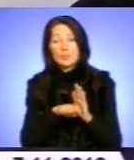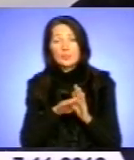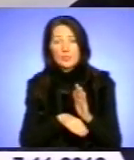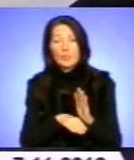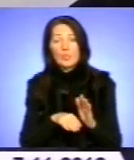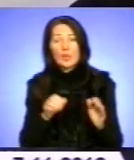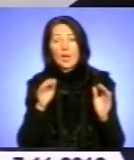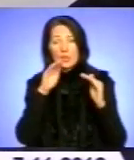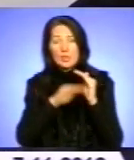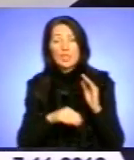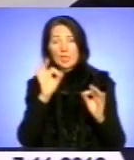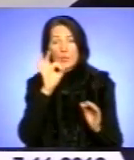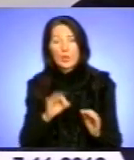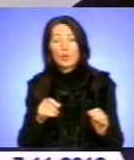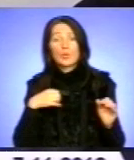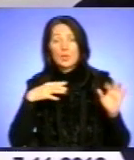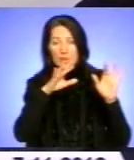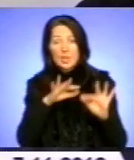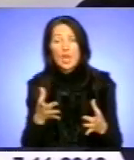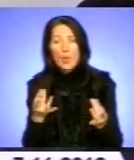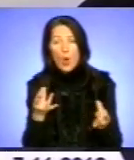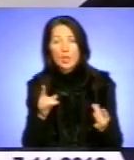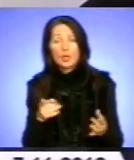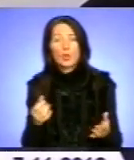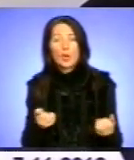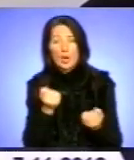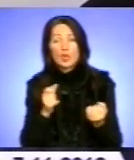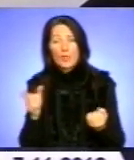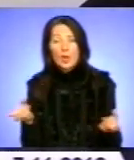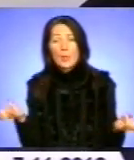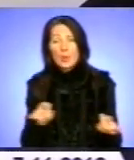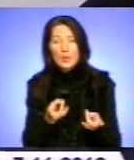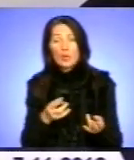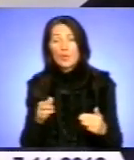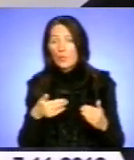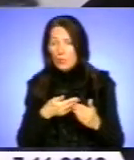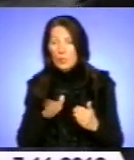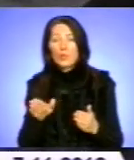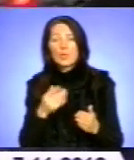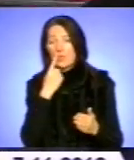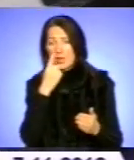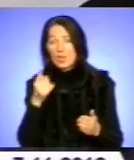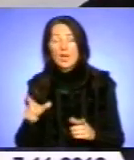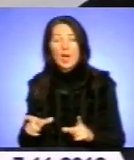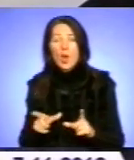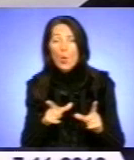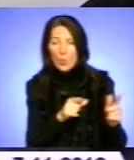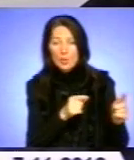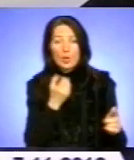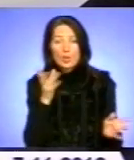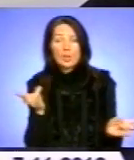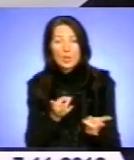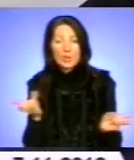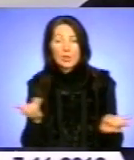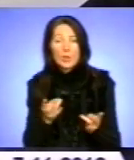температури, випадання мокрого снігу. Тож водіям необхідно відмовитись від далеких поїздок, а якщо це необхідно, то необхідно дотримуватись